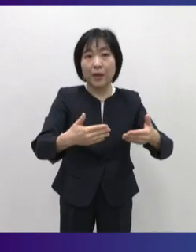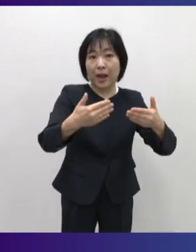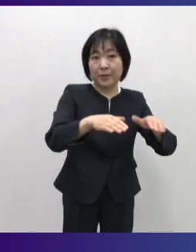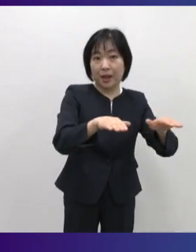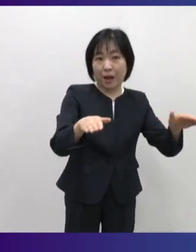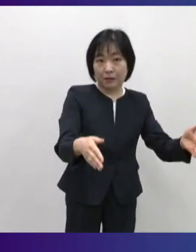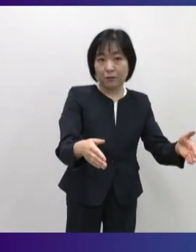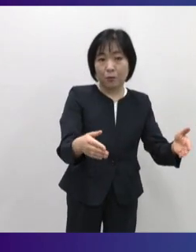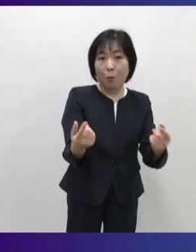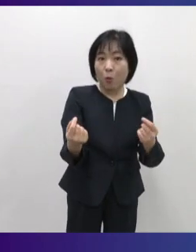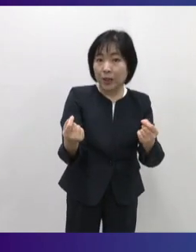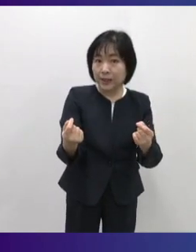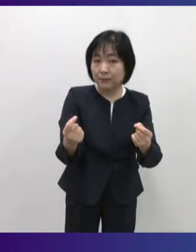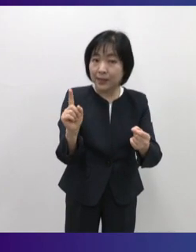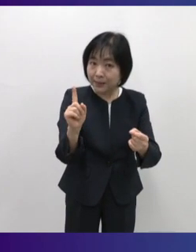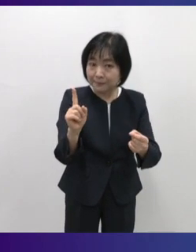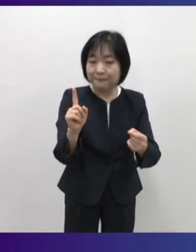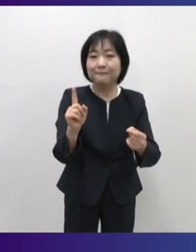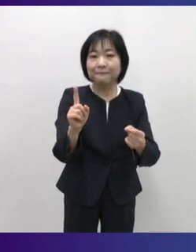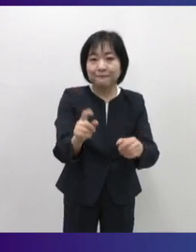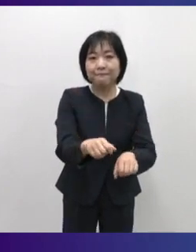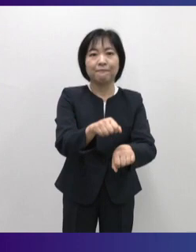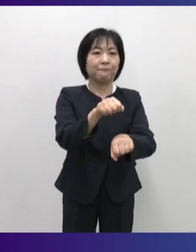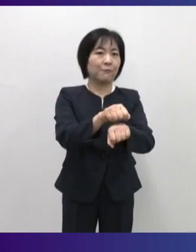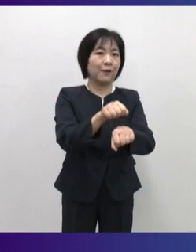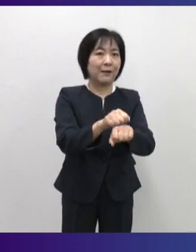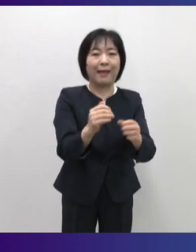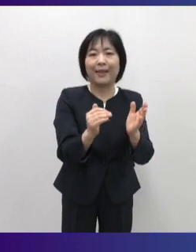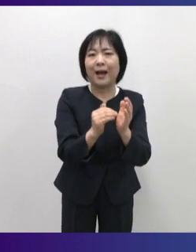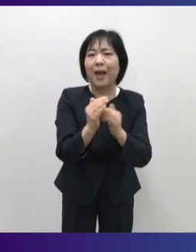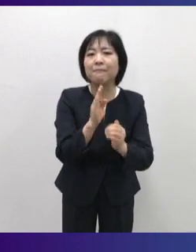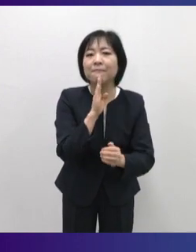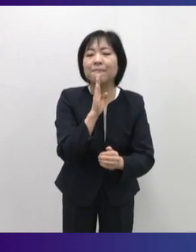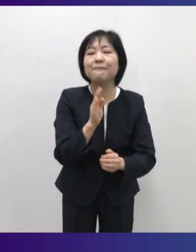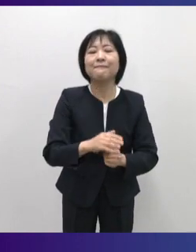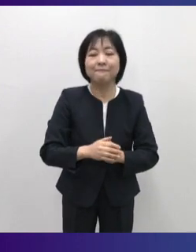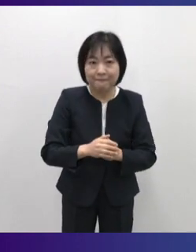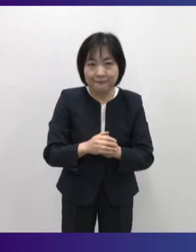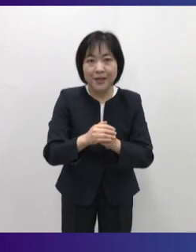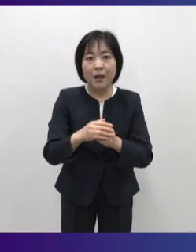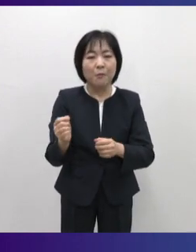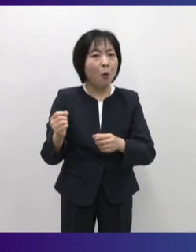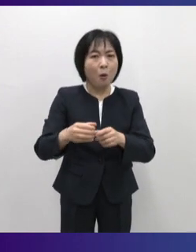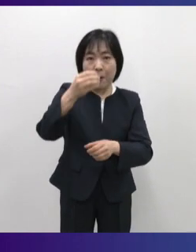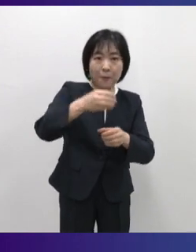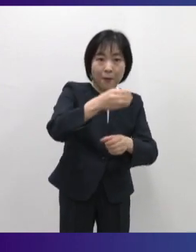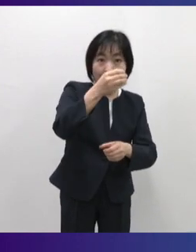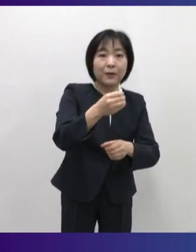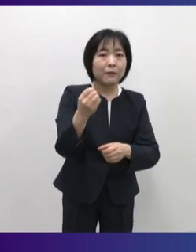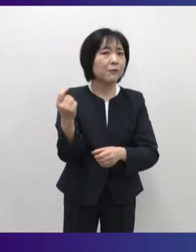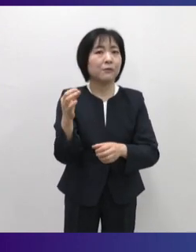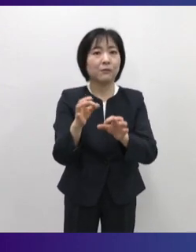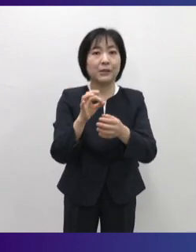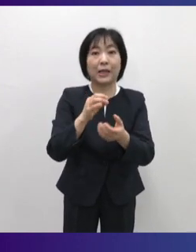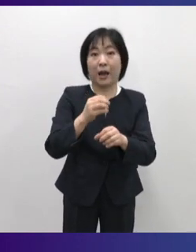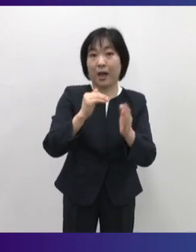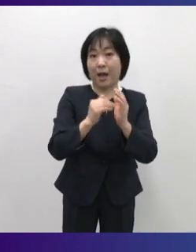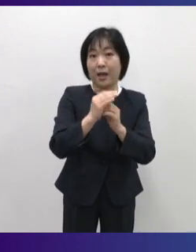ますか？実はこれ竹でできてます。素早く伸びる素材を使うことでサステナブルな商品。